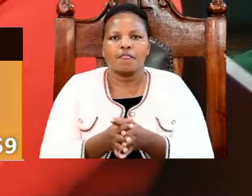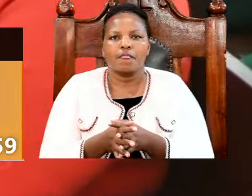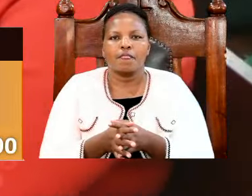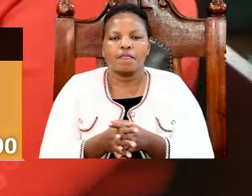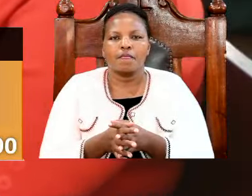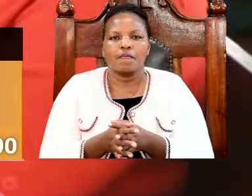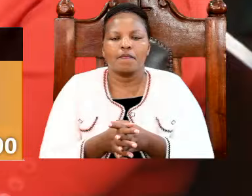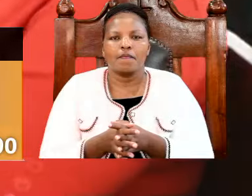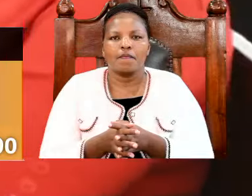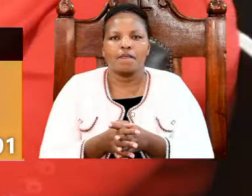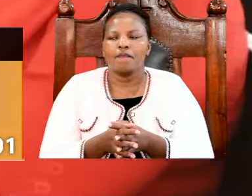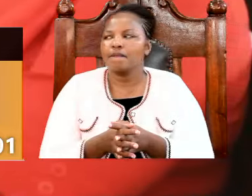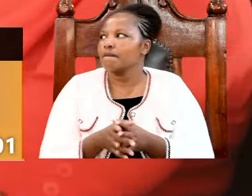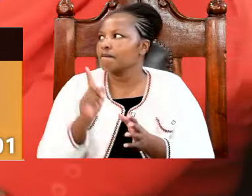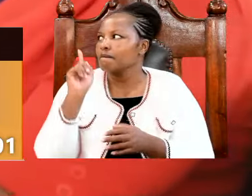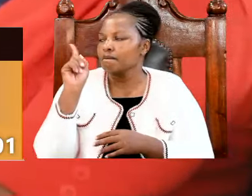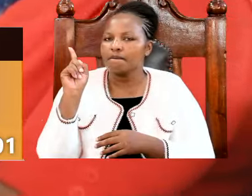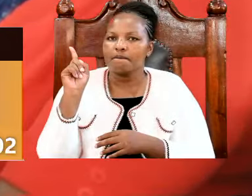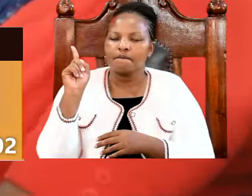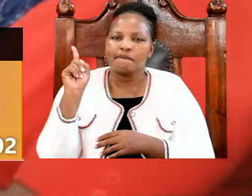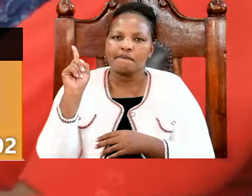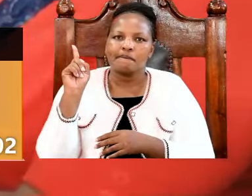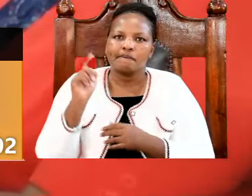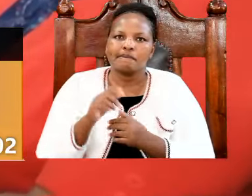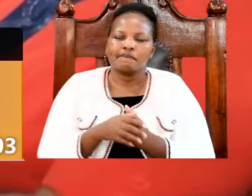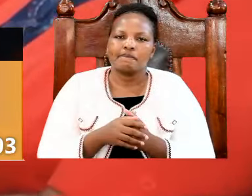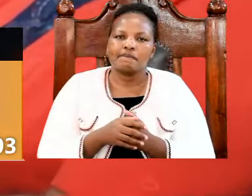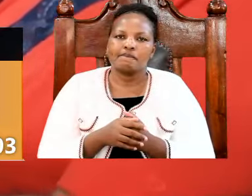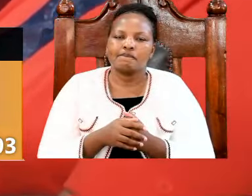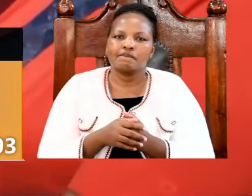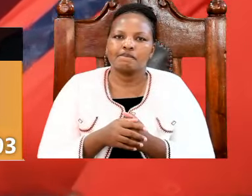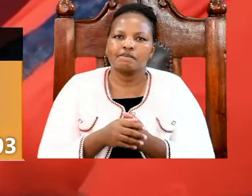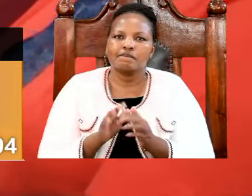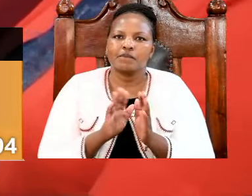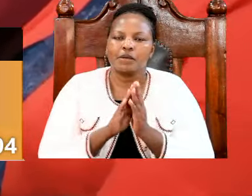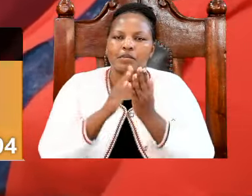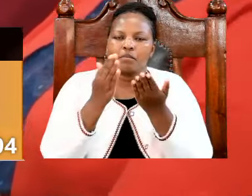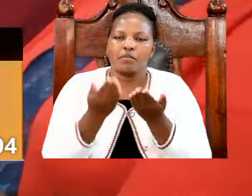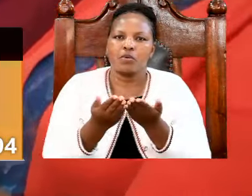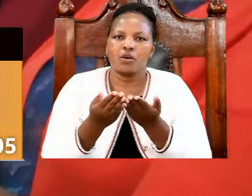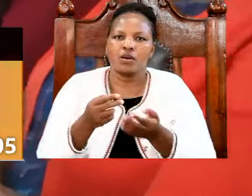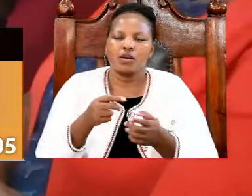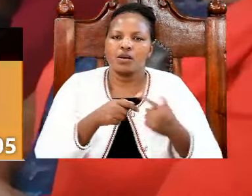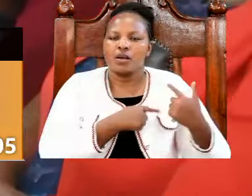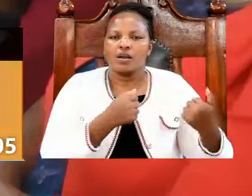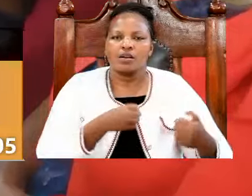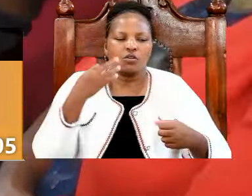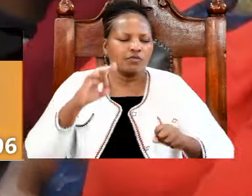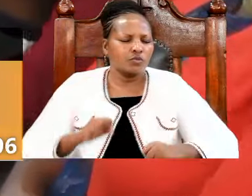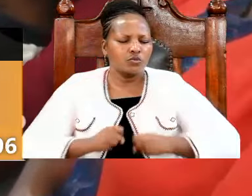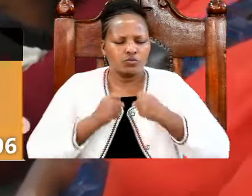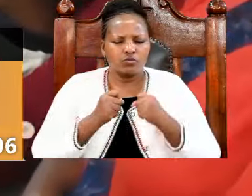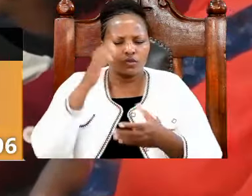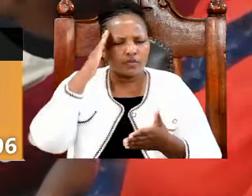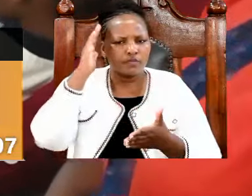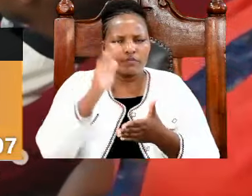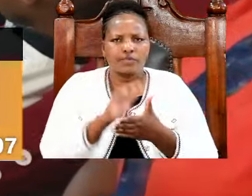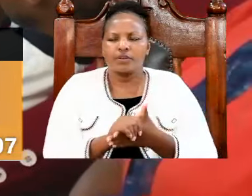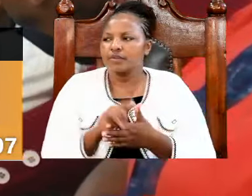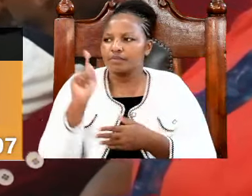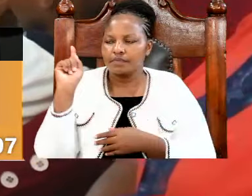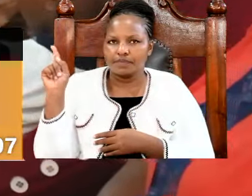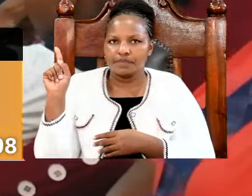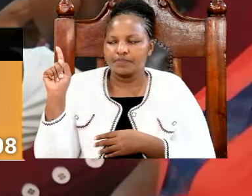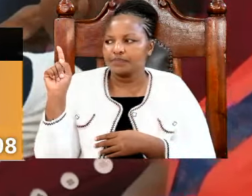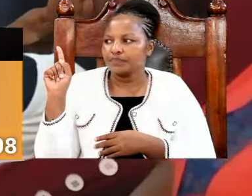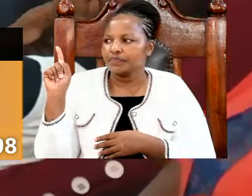Study Bible iko hapa. Kuna kitabu inaitwa Heart of Courage and Faith, ndio hiyo.